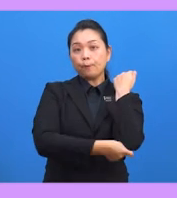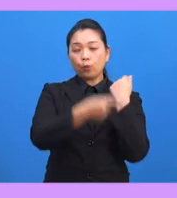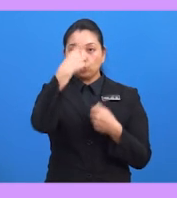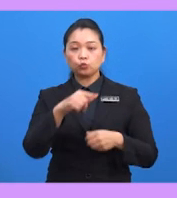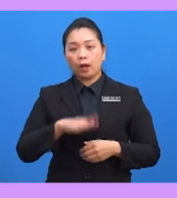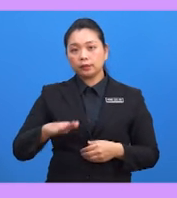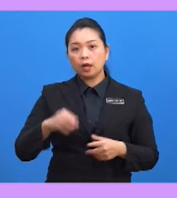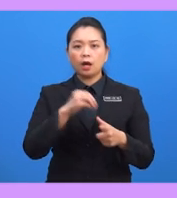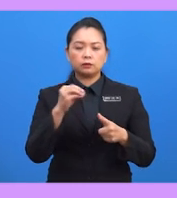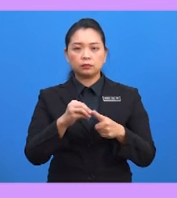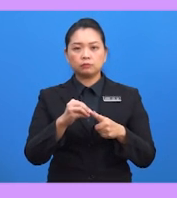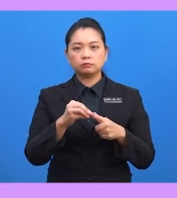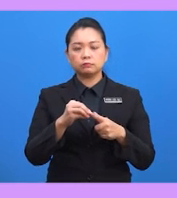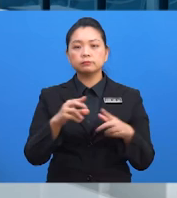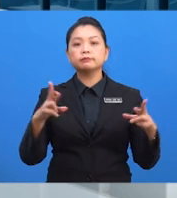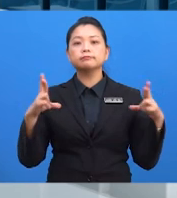atau persaraan.